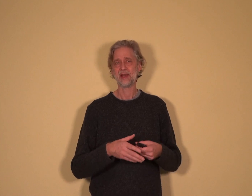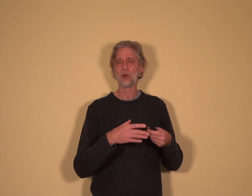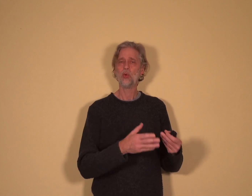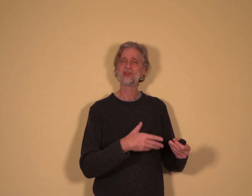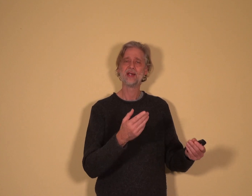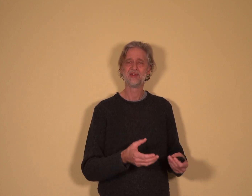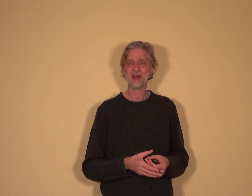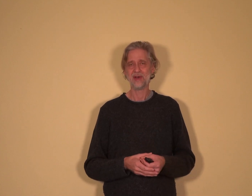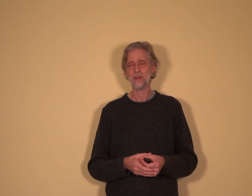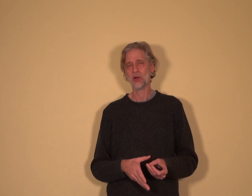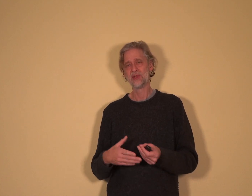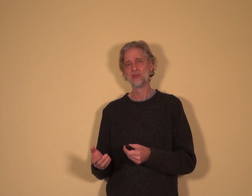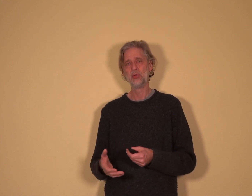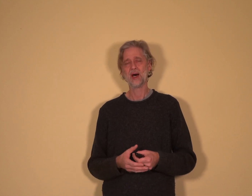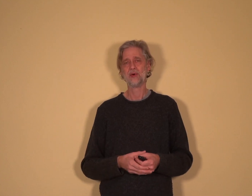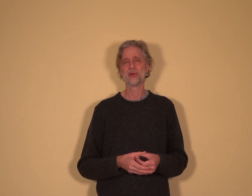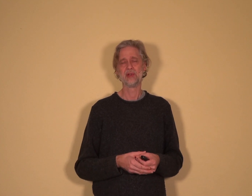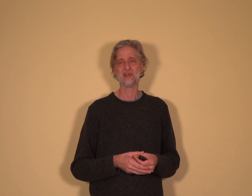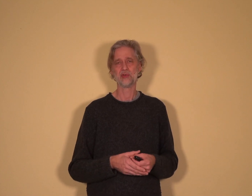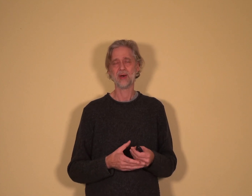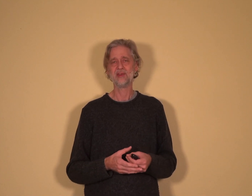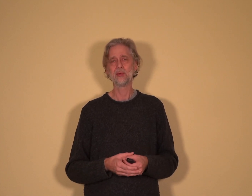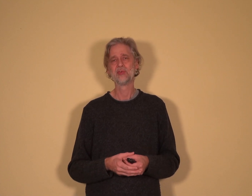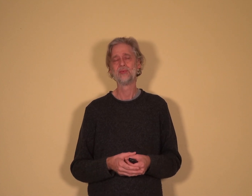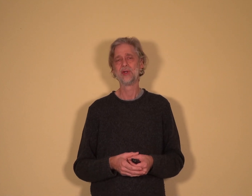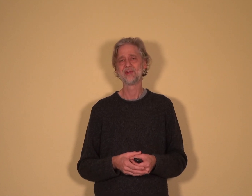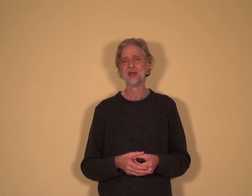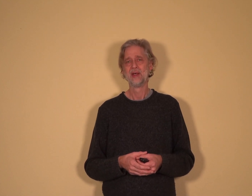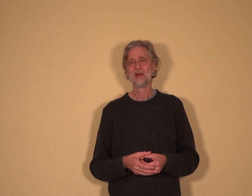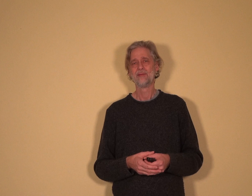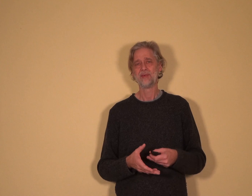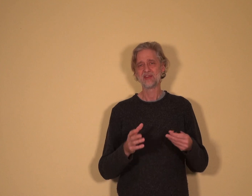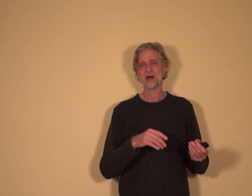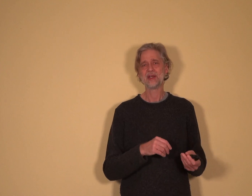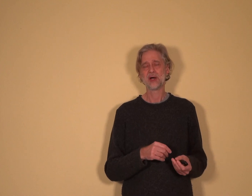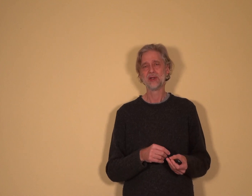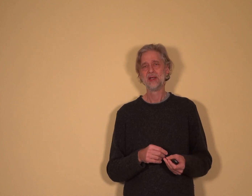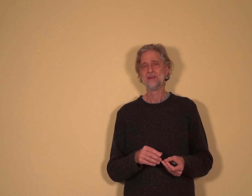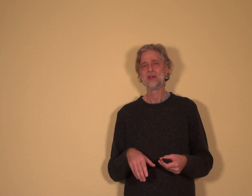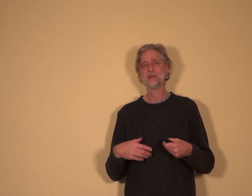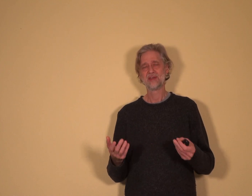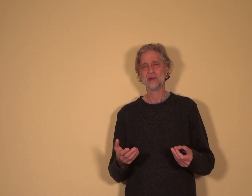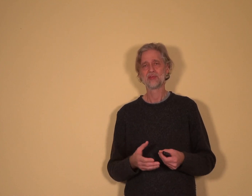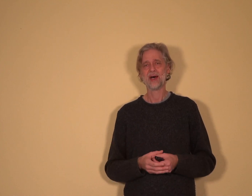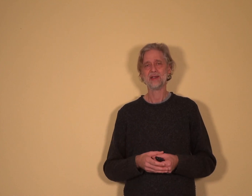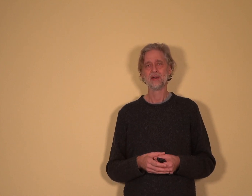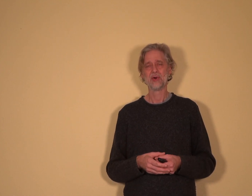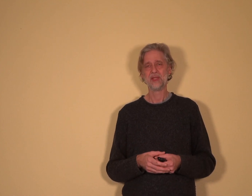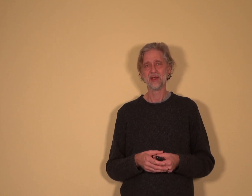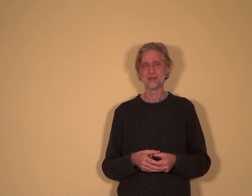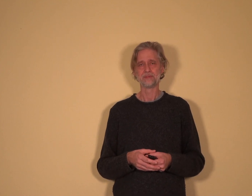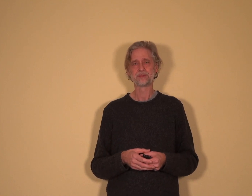dass ein Großteil dieser Erwärmung auf die Zunahme von CO2 zurückzuführen ist. Wollen wir jetzt mal anschauen, wie können wir CO2